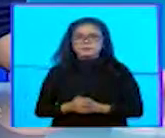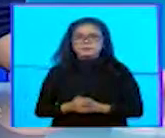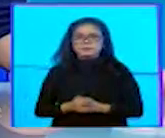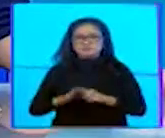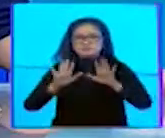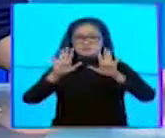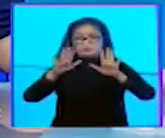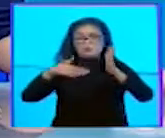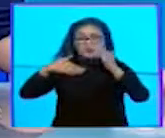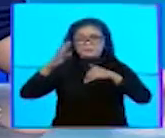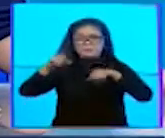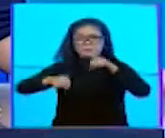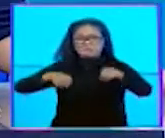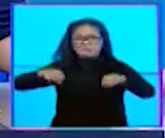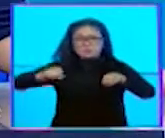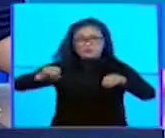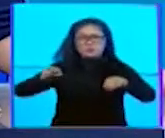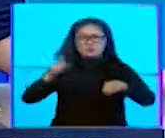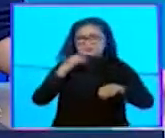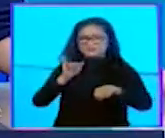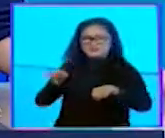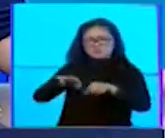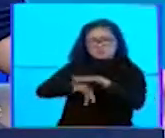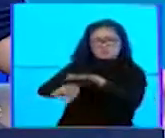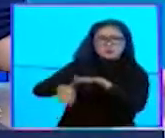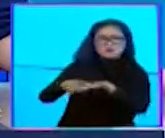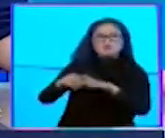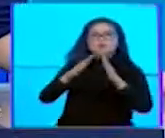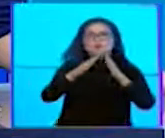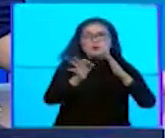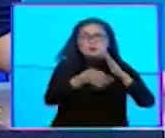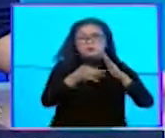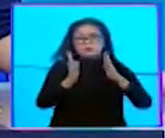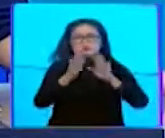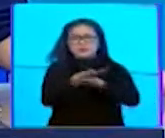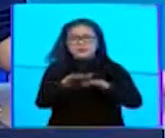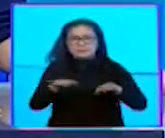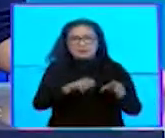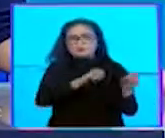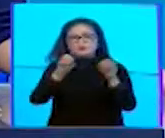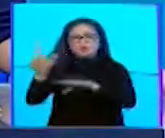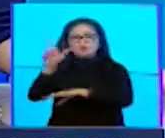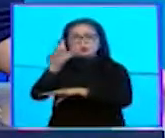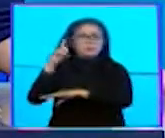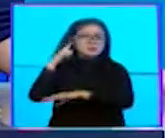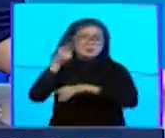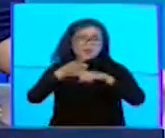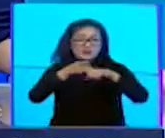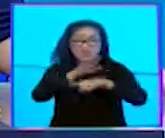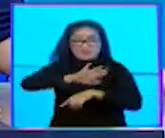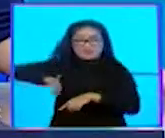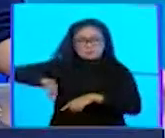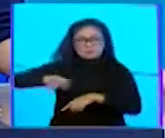Puluhan sepeda motor diduga hasil curian diamankan dari sebuah rumah kosong di kawasan Panularan, Solo, Jawa Tengah. Penemuan puluhan sepeda motor ini berawal